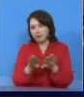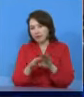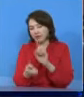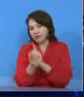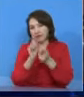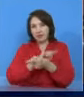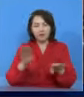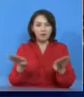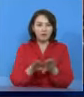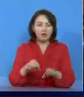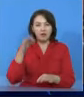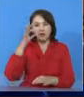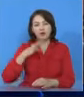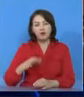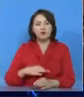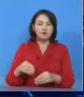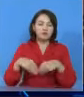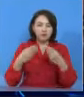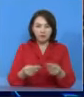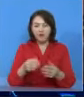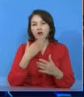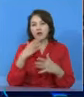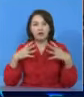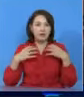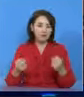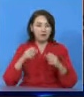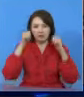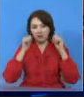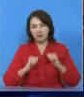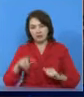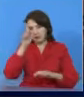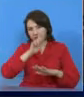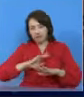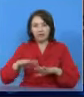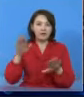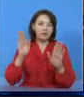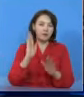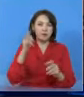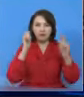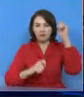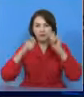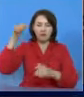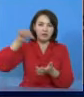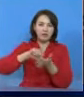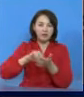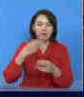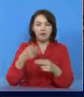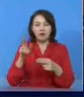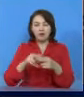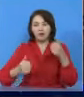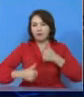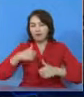айналды. Осындай ұлы дүниелерді беретін ұлтымыз аман болсын, еліміз тыныш болсын. Осы фестивальға қатысушы, осы